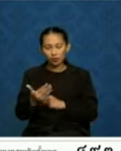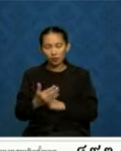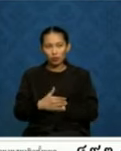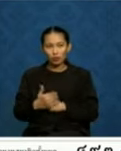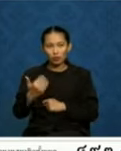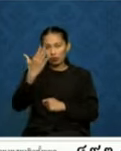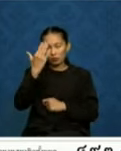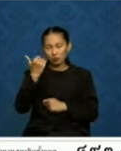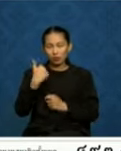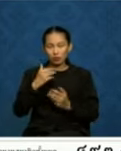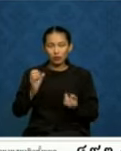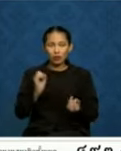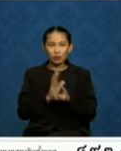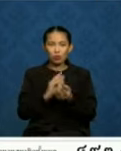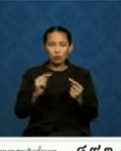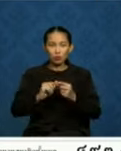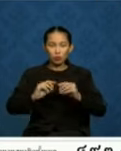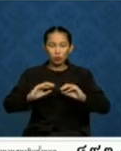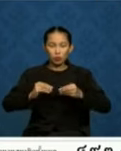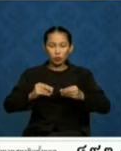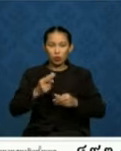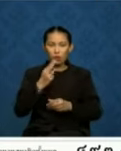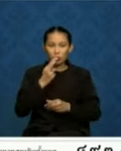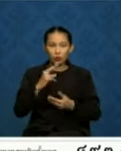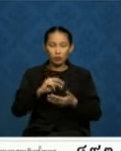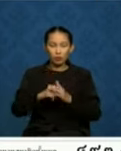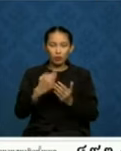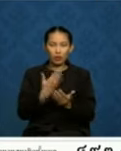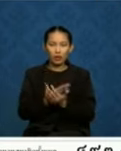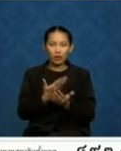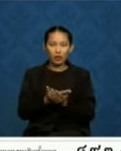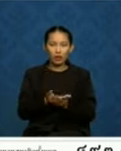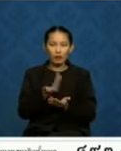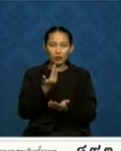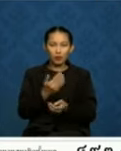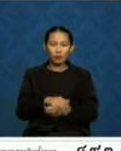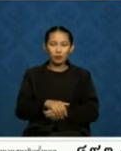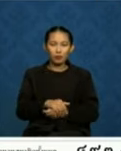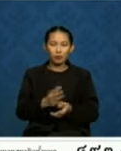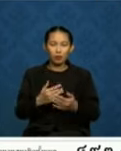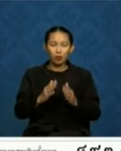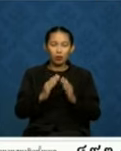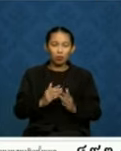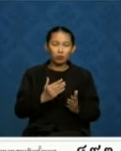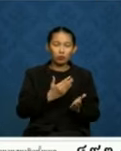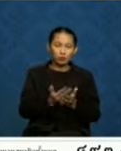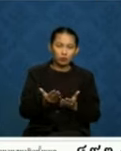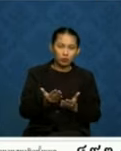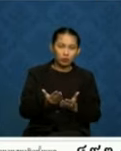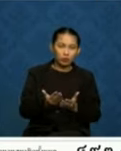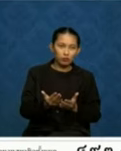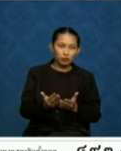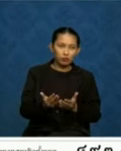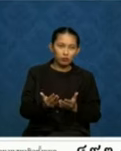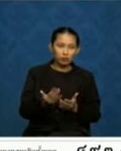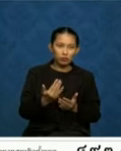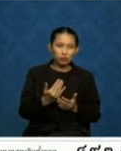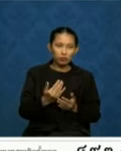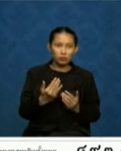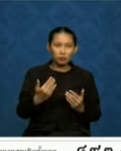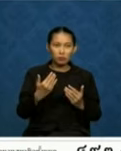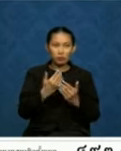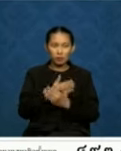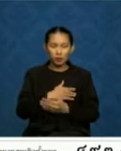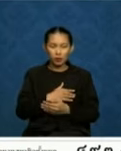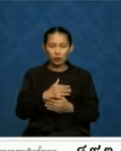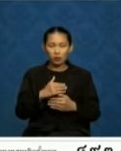ให้ราคาบุหรี่ที่ผลิตภายในประเทศปรับตัวสูงขึ้นผู้บริโภคส่วนหนึ่งหันไปบริโภคบุหรี่น